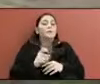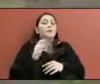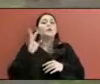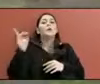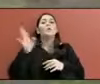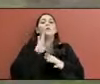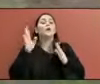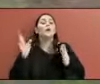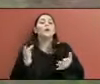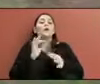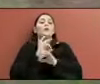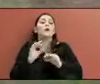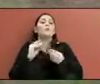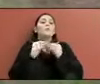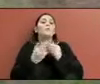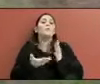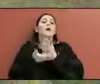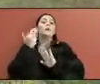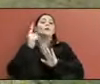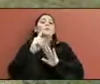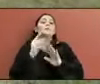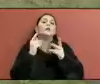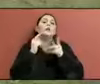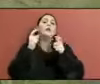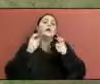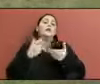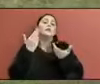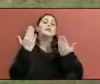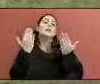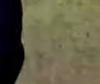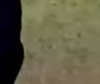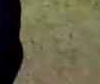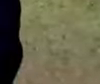sorunların kalktığı bir kent için çalışacağız. İnşallah, inşallah.